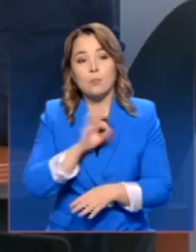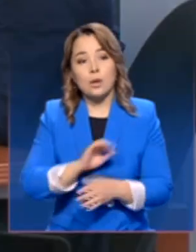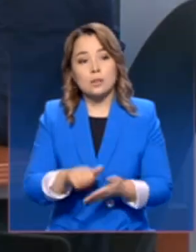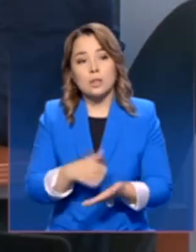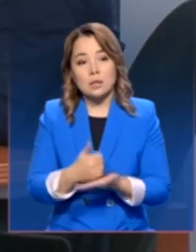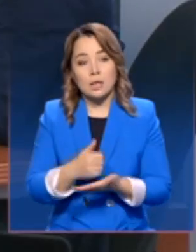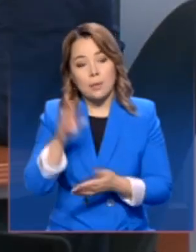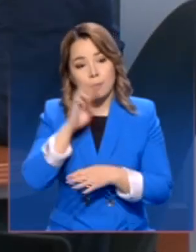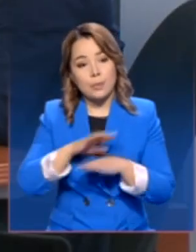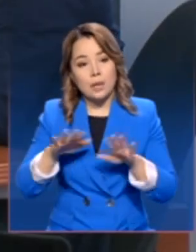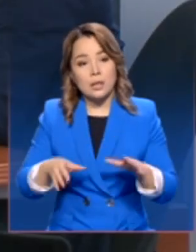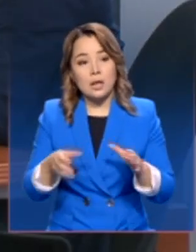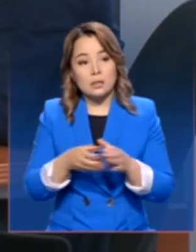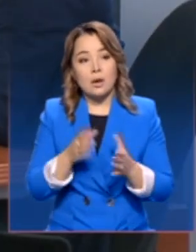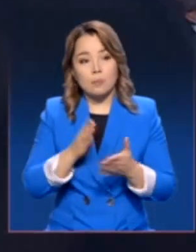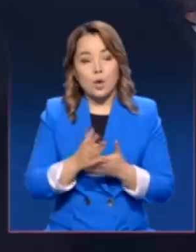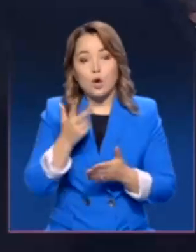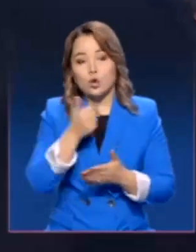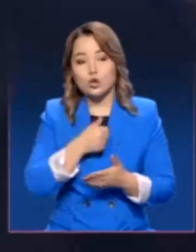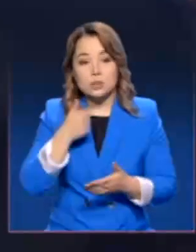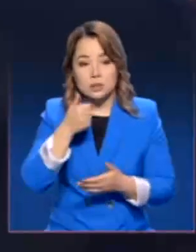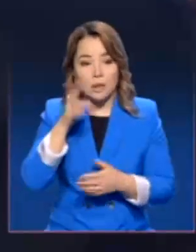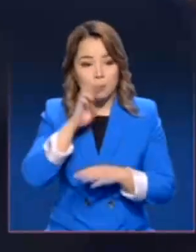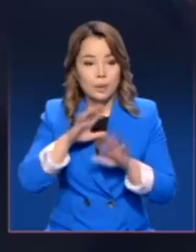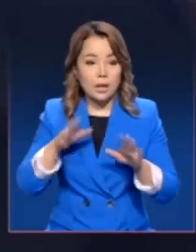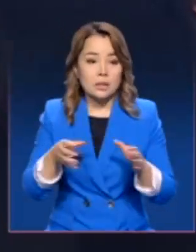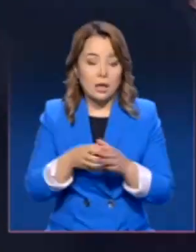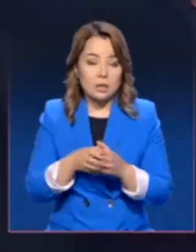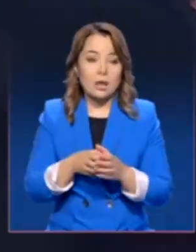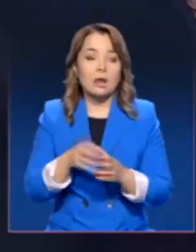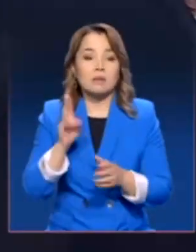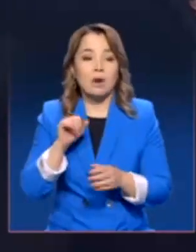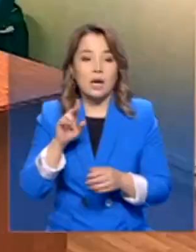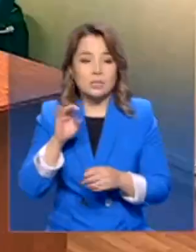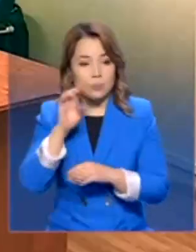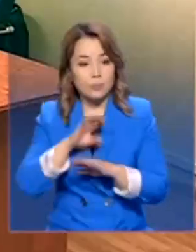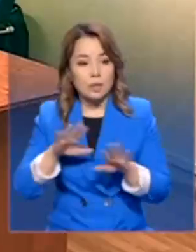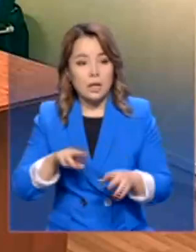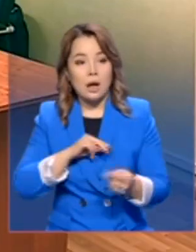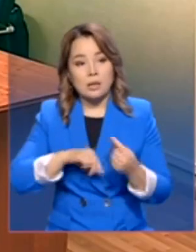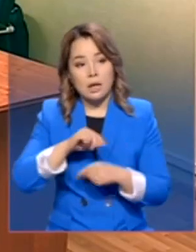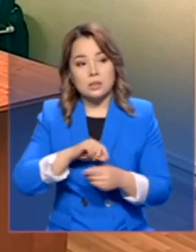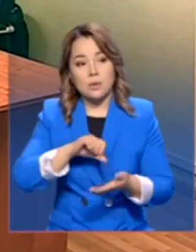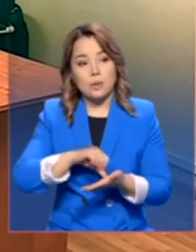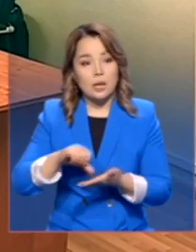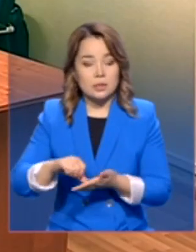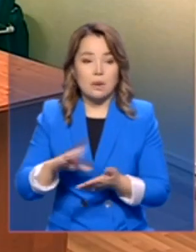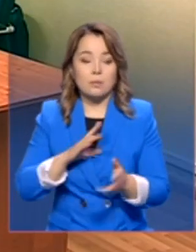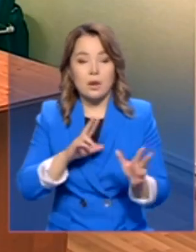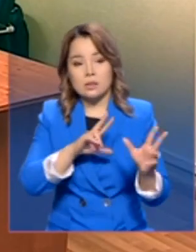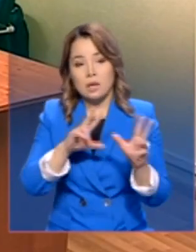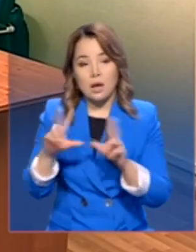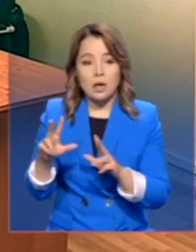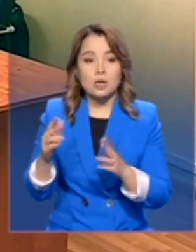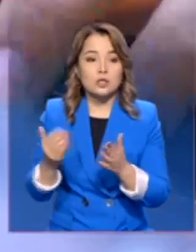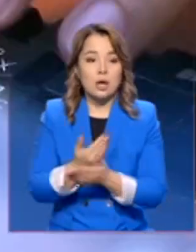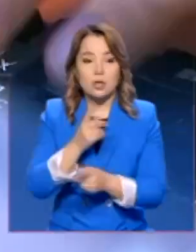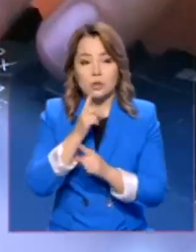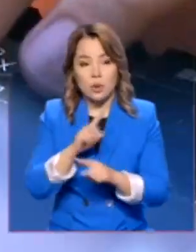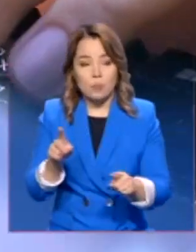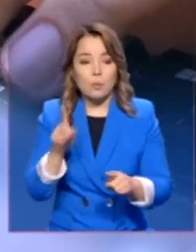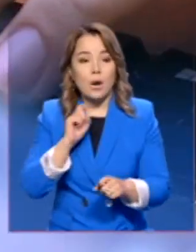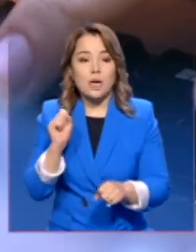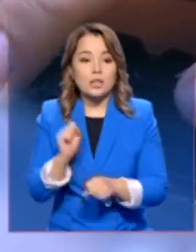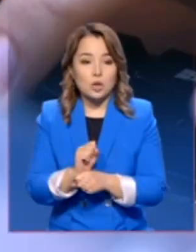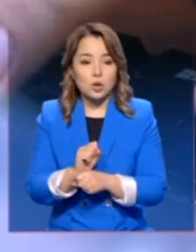тұтынушысы мемлекет. Дегенмен 3 жылдан бері мемлекеттік және квазимемлекеттік кәсіпорындар кеңсе жиһаздарын жаңартпай,